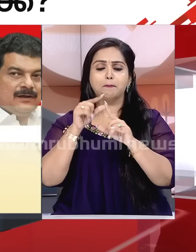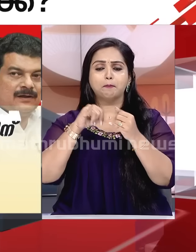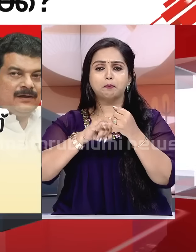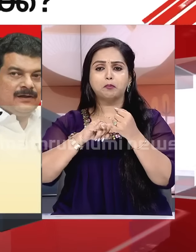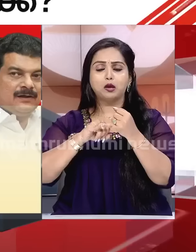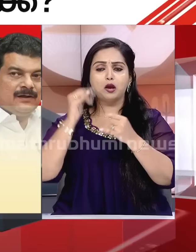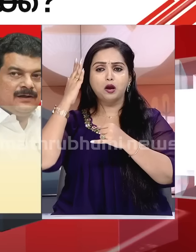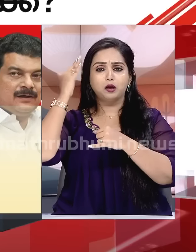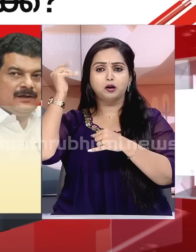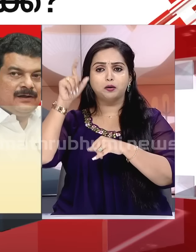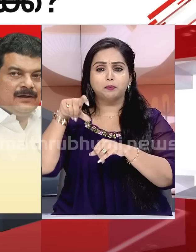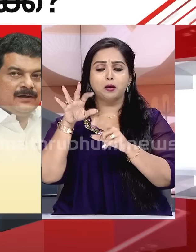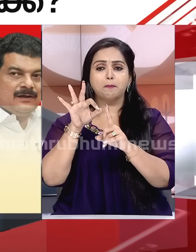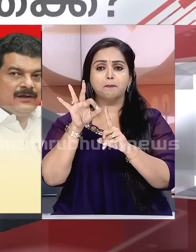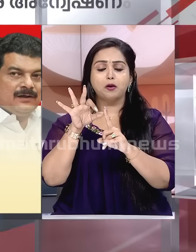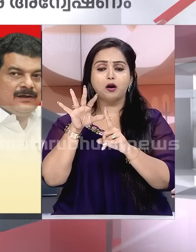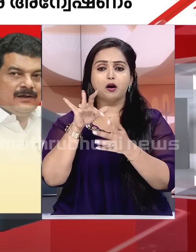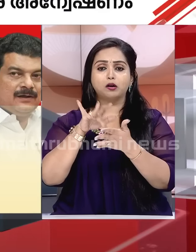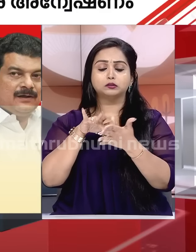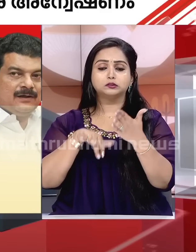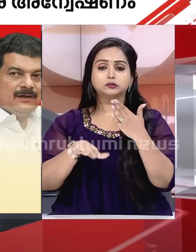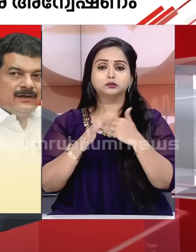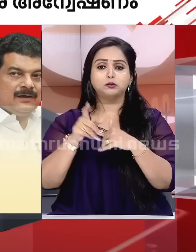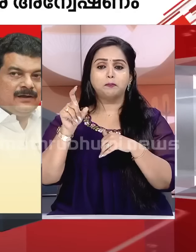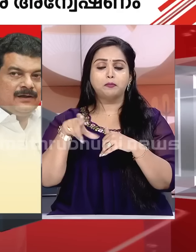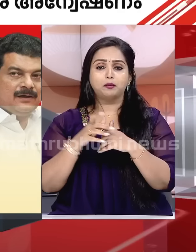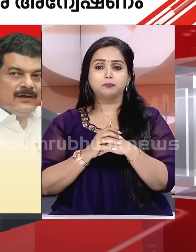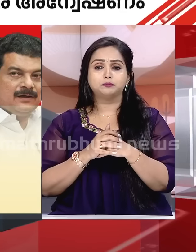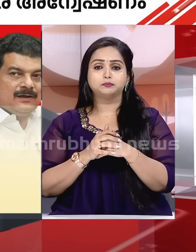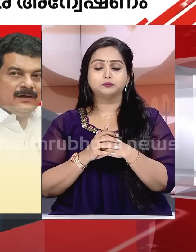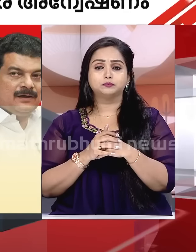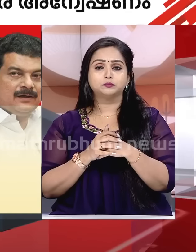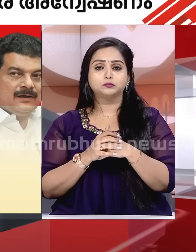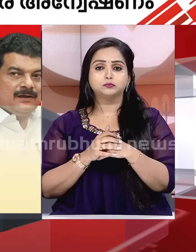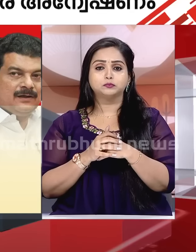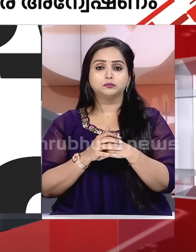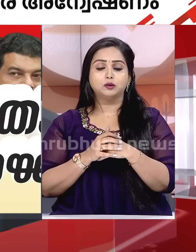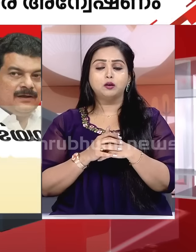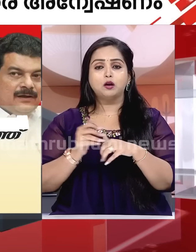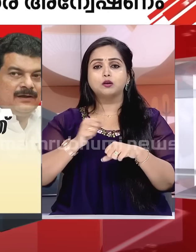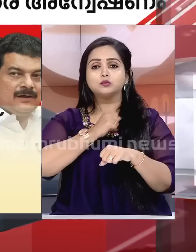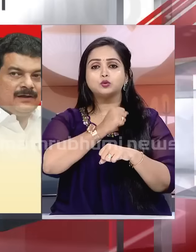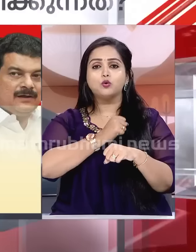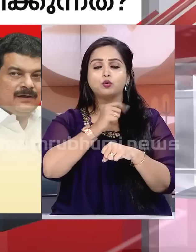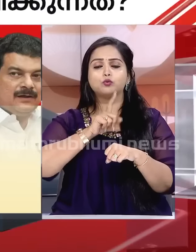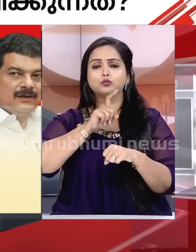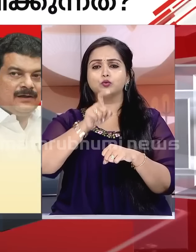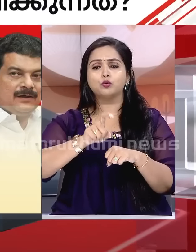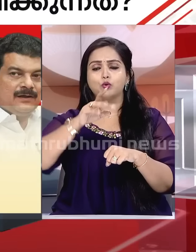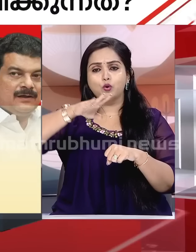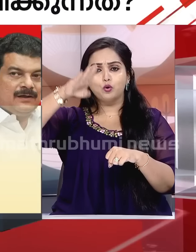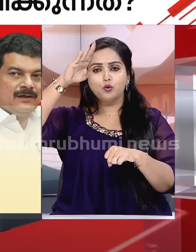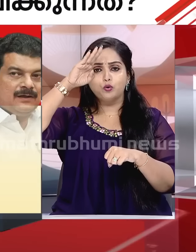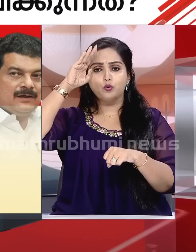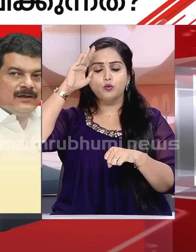SP പത്തനംതിട്ടയിലെ SP സുജിത് ദാസ് അദ്ദേഹത്തിനെ കാല് പിടിച്ചുകൊണ്ട് ക്ഷമ ചോദിച്ചുകൊണ്ടിരിക്കുന്ന ഒരു വാർത്ത നമ്മൾ കണ്ടു, ഒരു